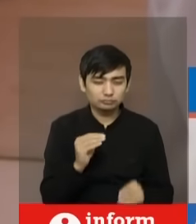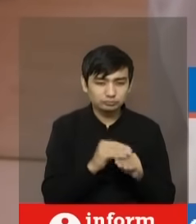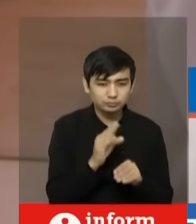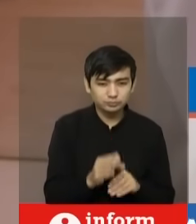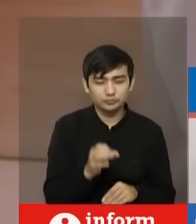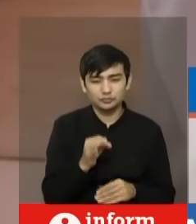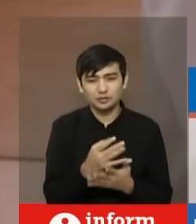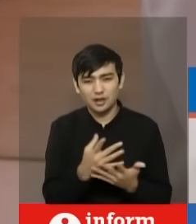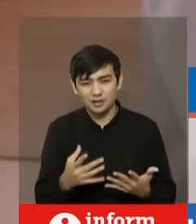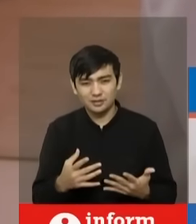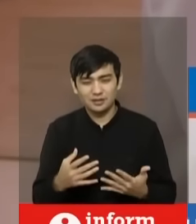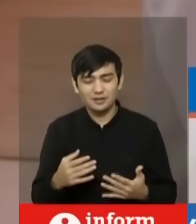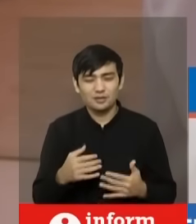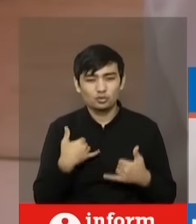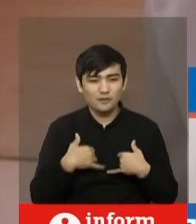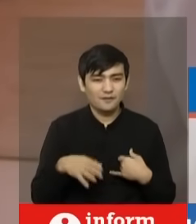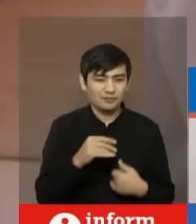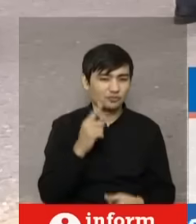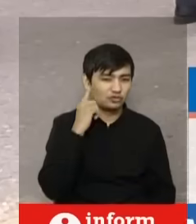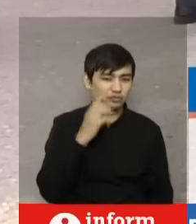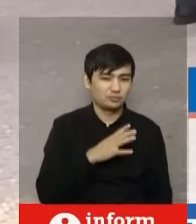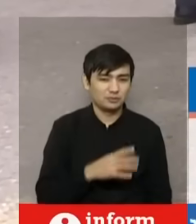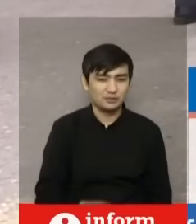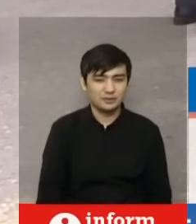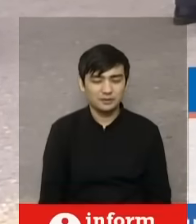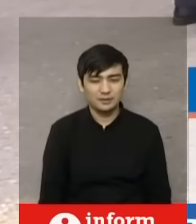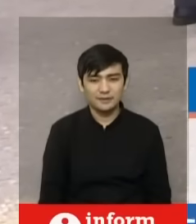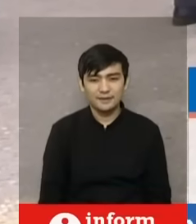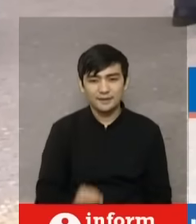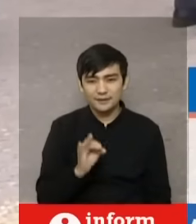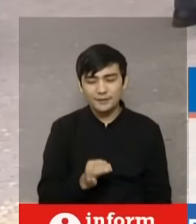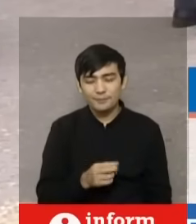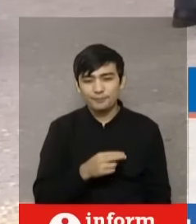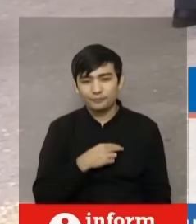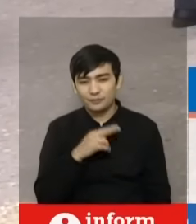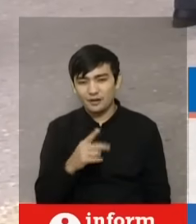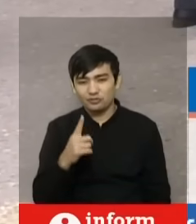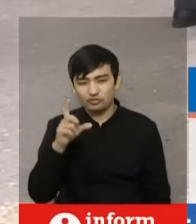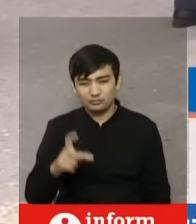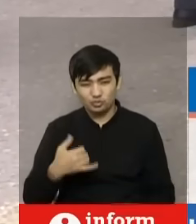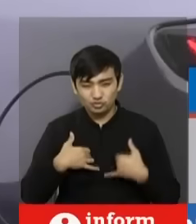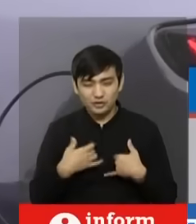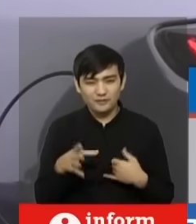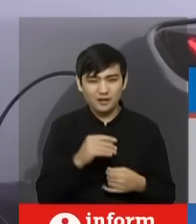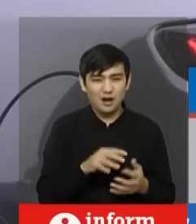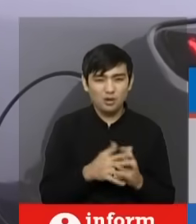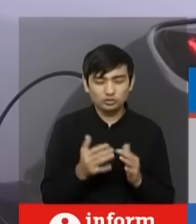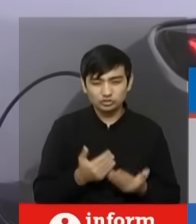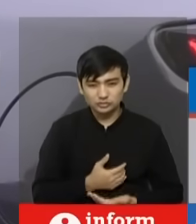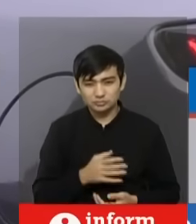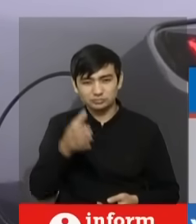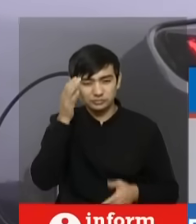екен деп бірнеше адамнан естігем осы жердегі жас мұғалімдерден. Қызметкердің қазасынан кейін бас көтерген ауыл тұрғындары білім бөлімінен